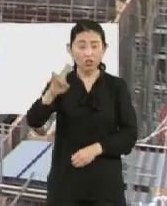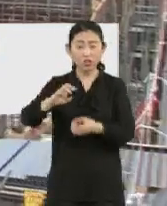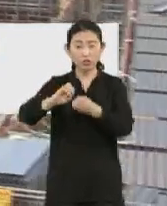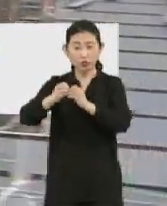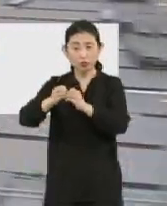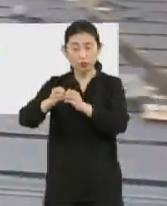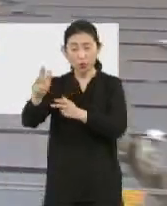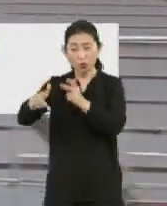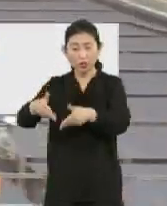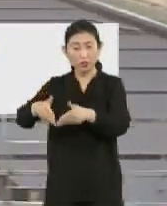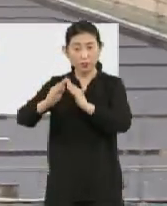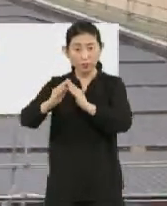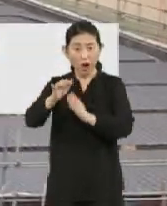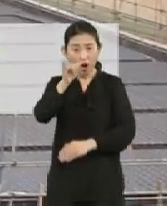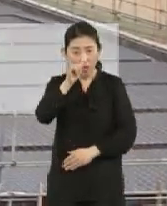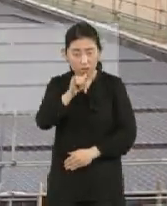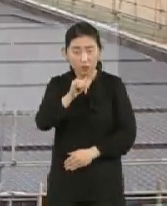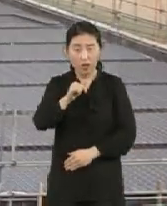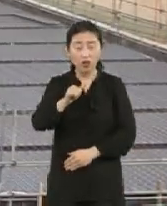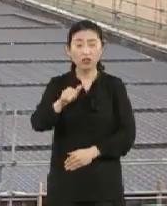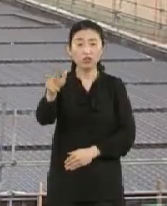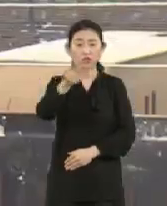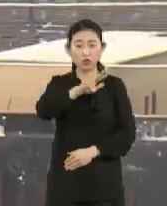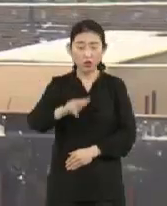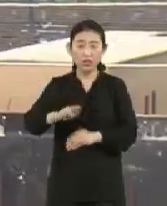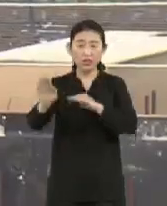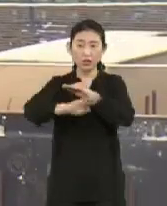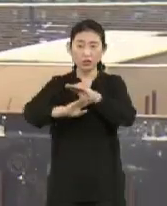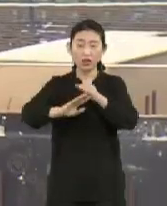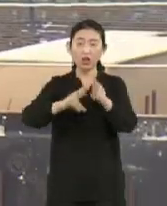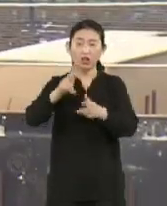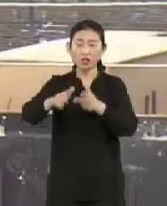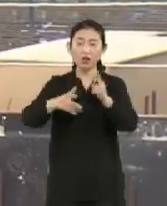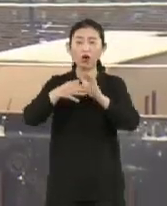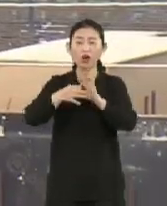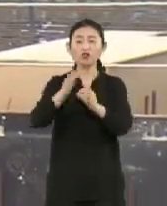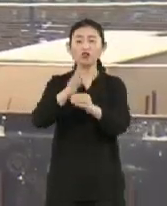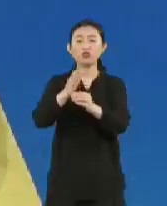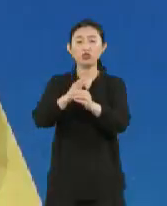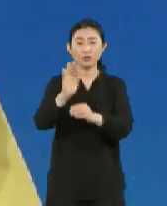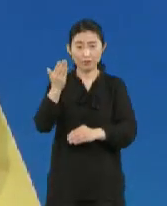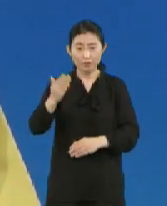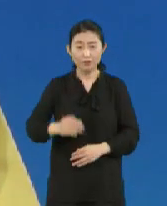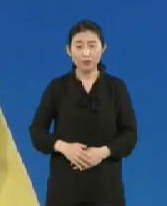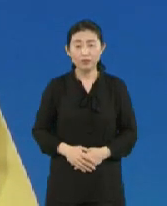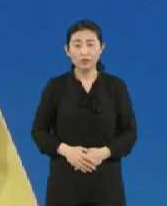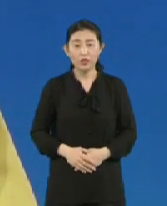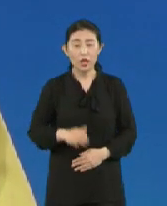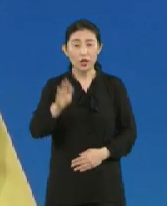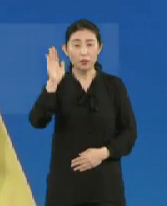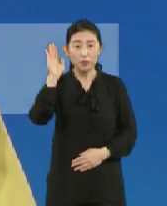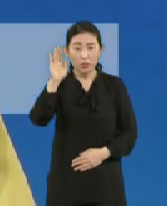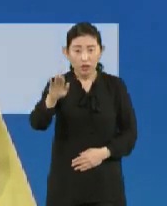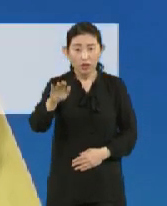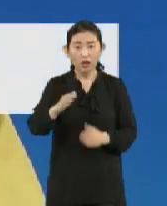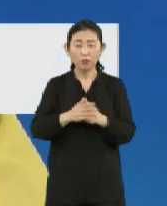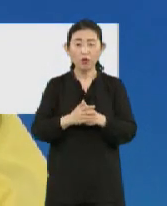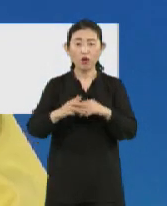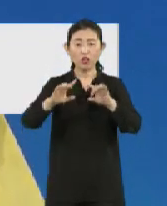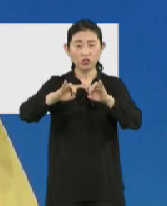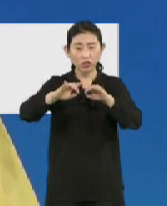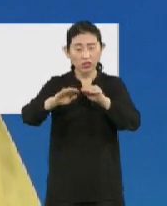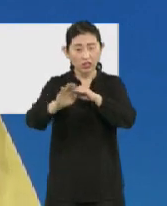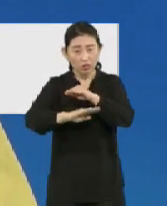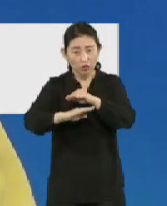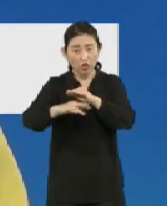부품 공장이 가동되면 국내 자동차 산업 중심지로 우뚝 서게 됩니다. 미래 자동차로 전환되면서 이